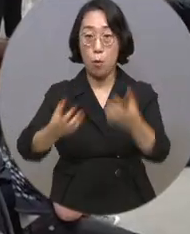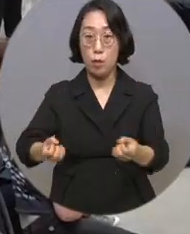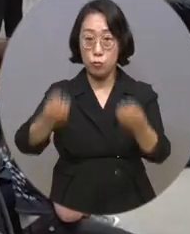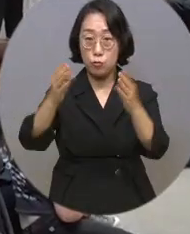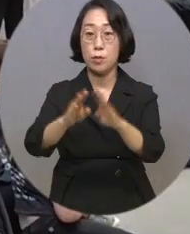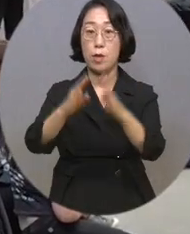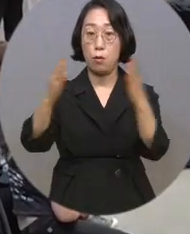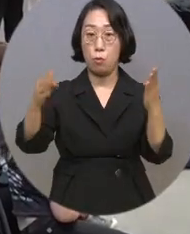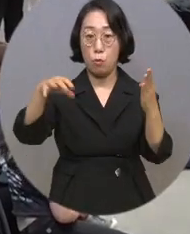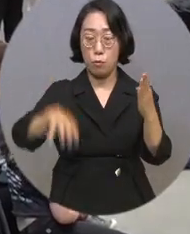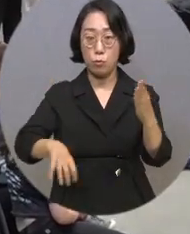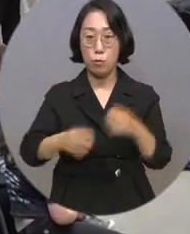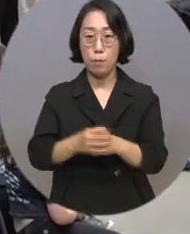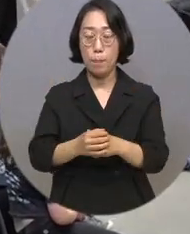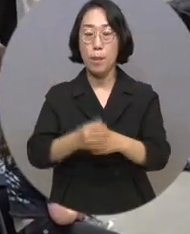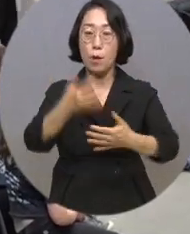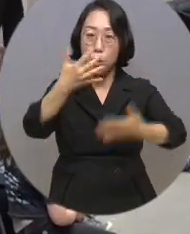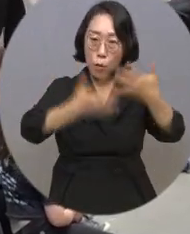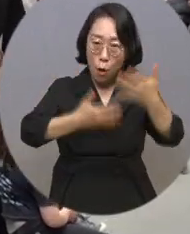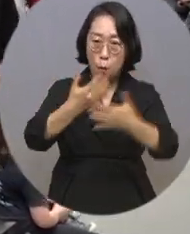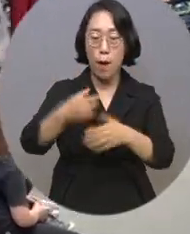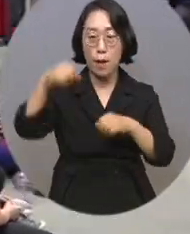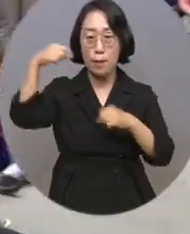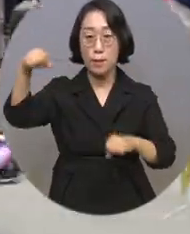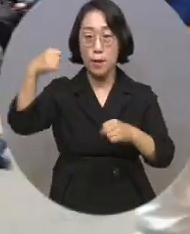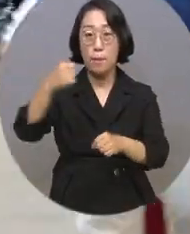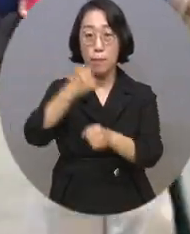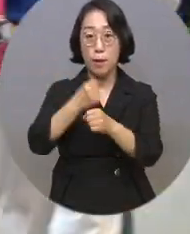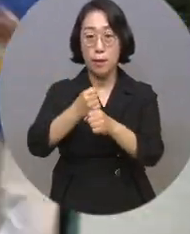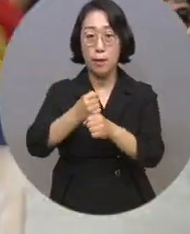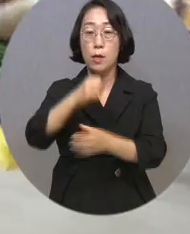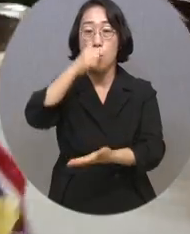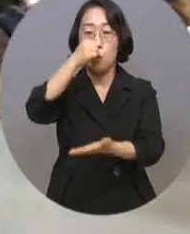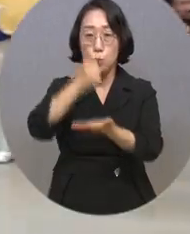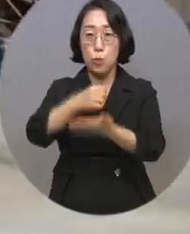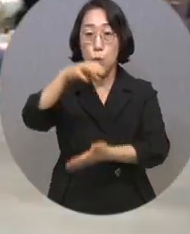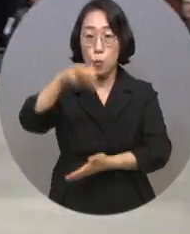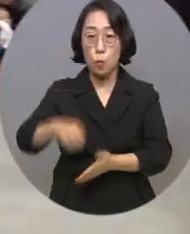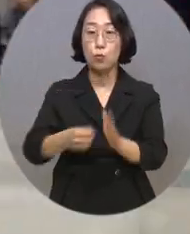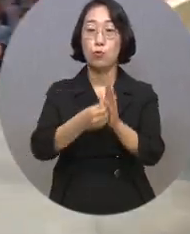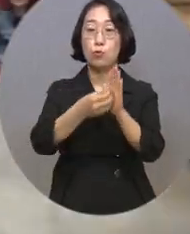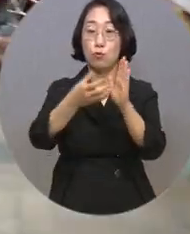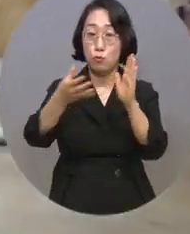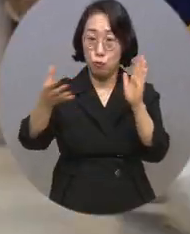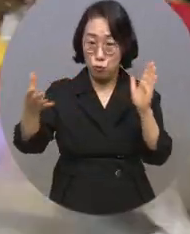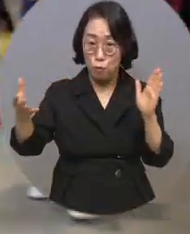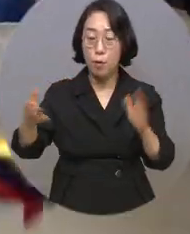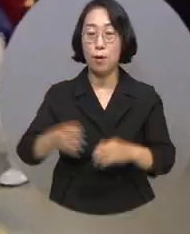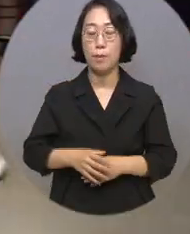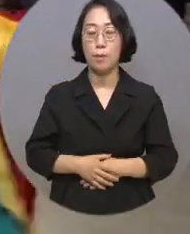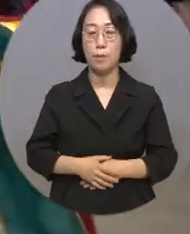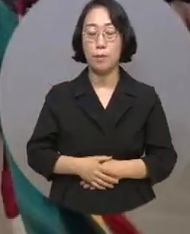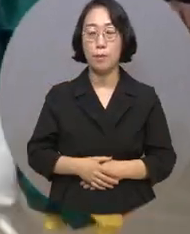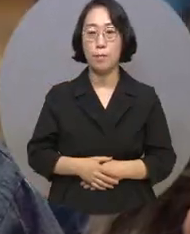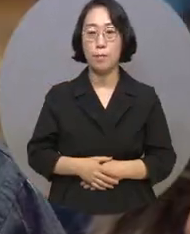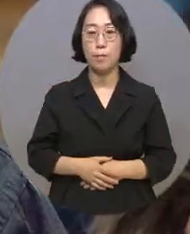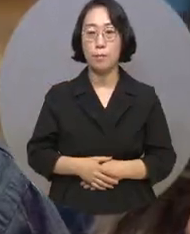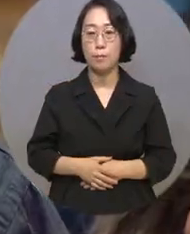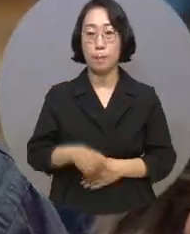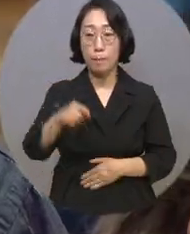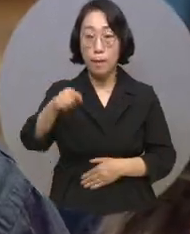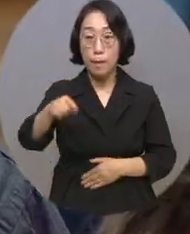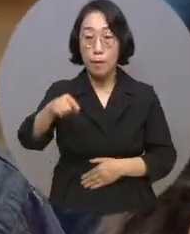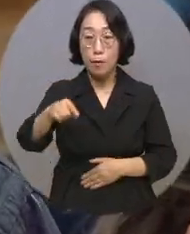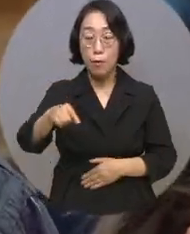편의 독립영화 및 드라마의 배경지로 최적의 조건을 갖추고 있어 영화 및 드라마 촬영지로도 유명합니다.